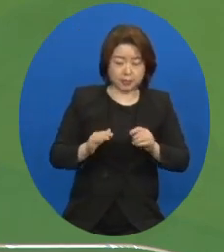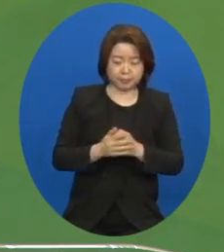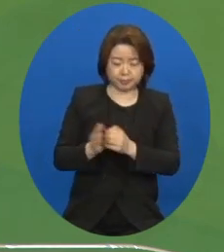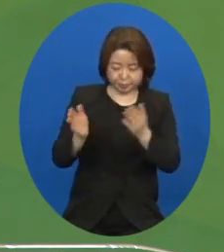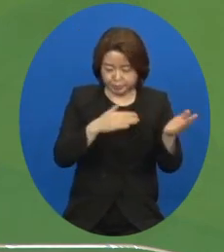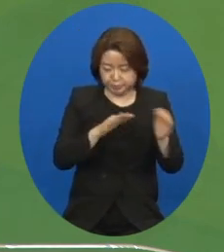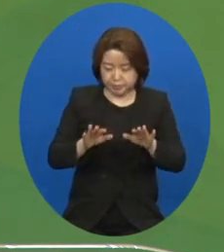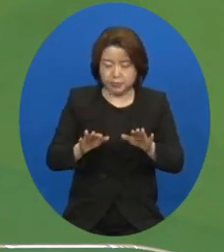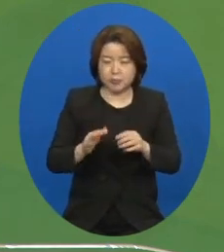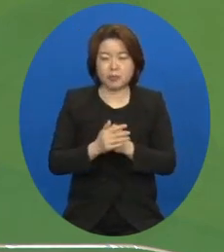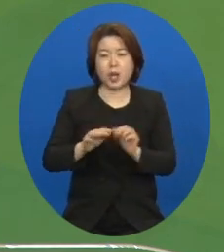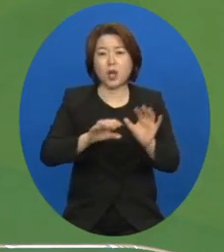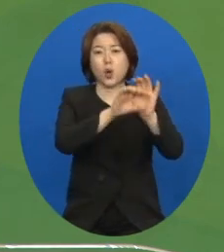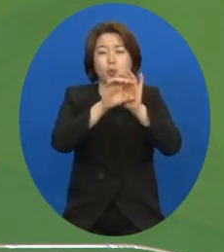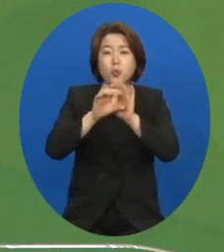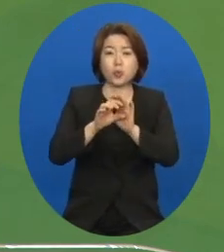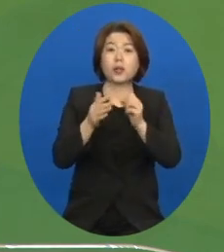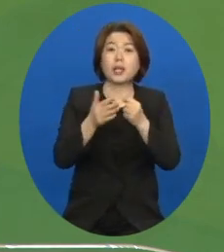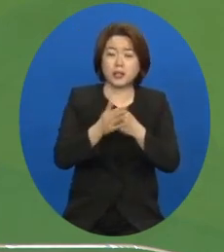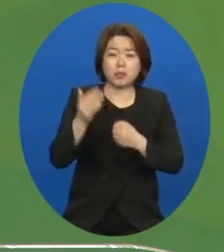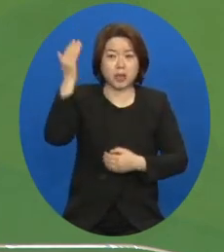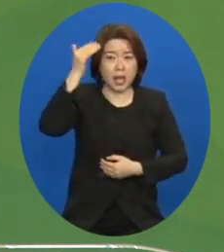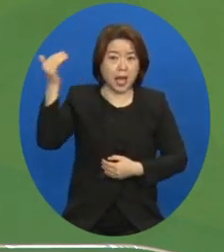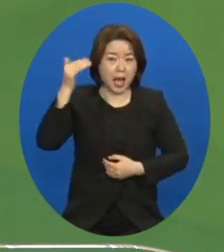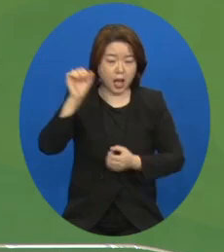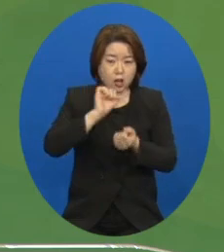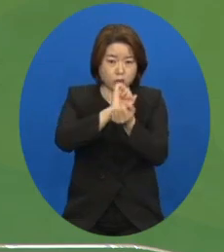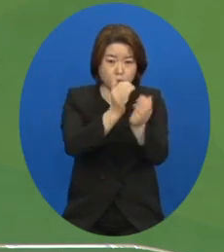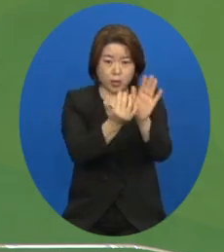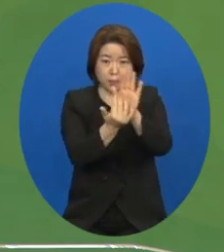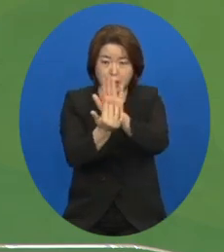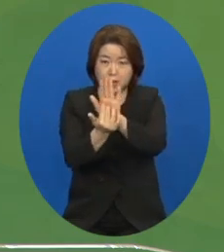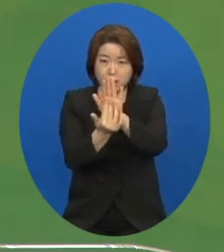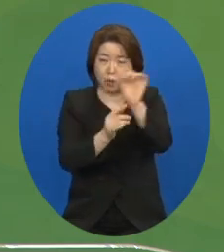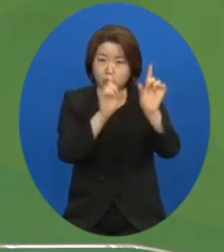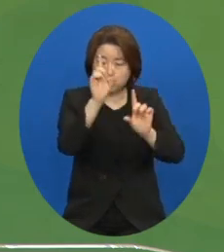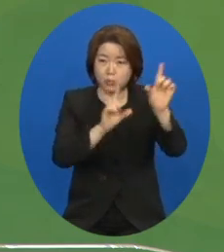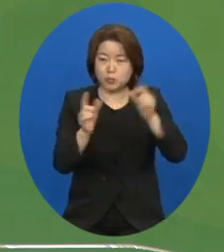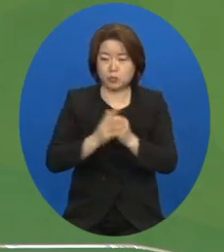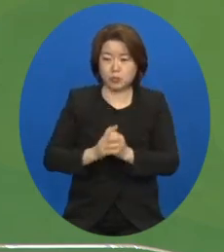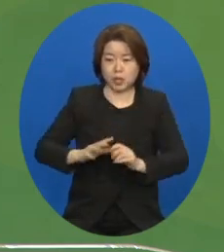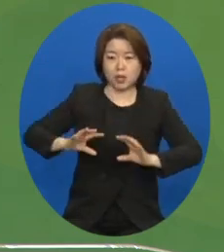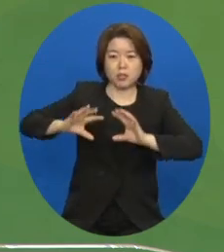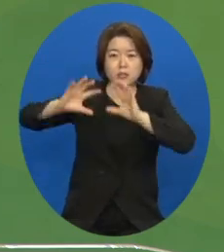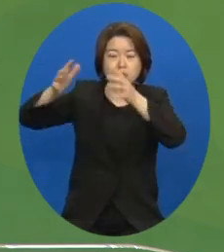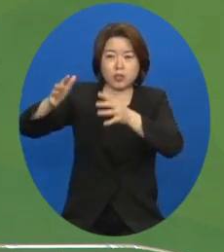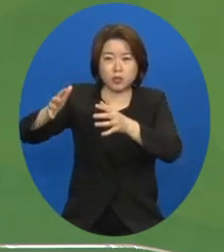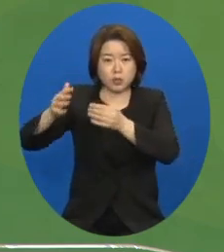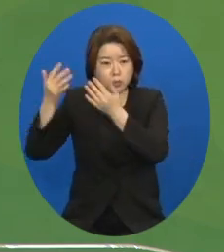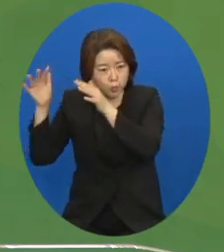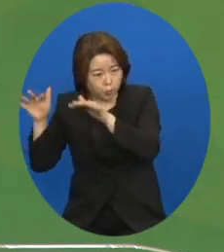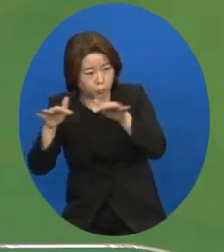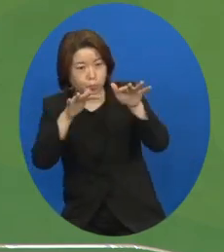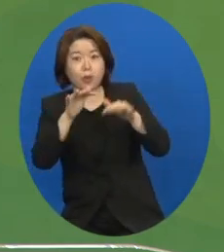코로나19로 인해서 우리 한국의 방역 대책이 세계적으로 화제가 되었습니다.